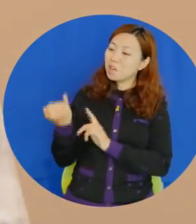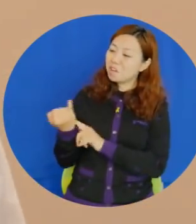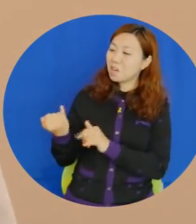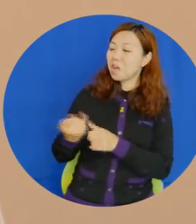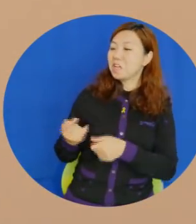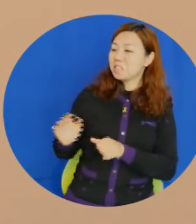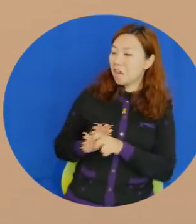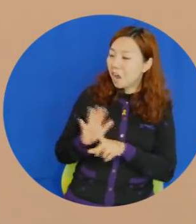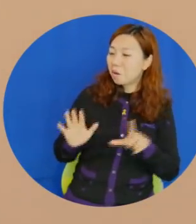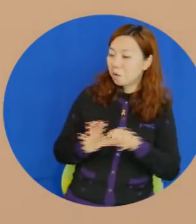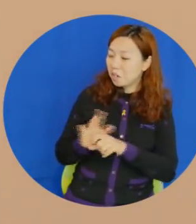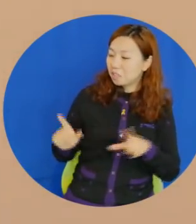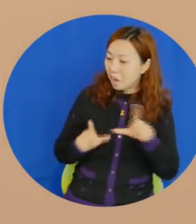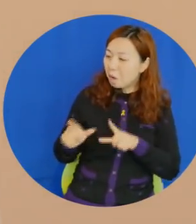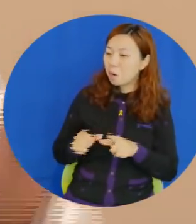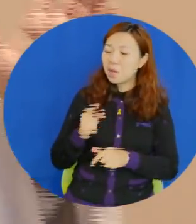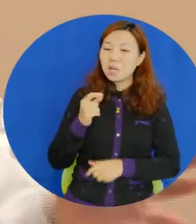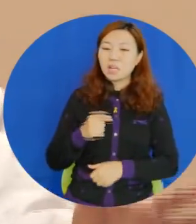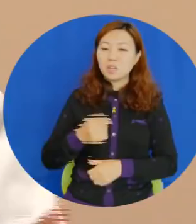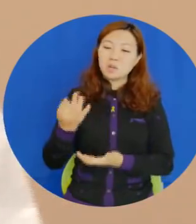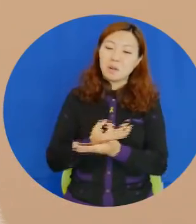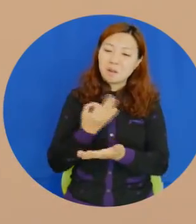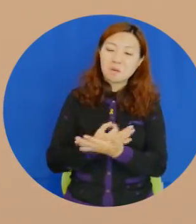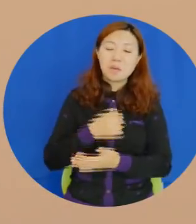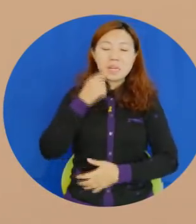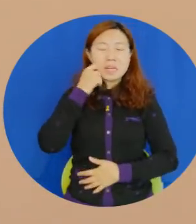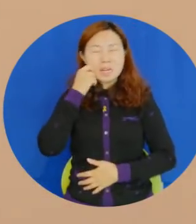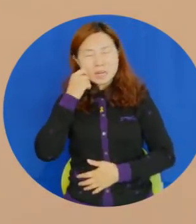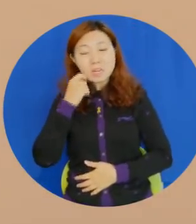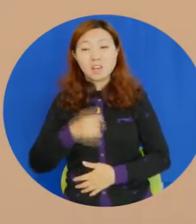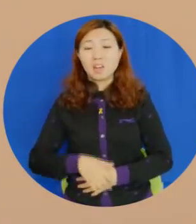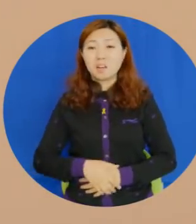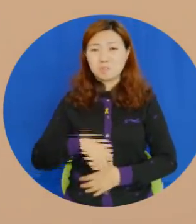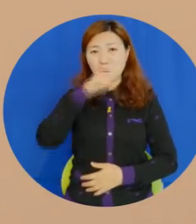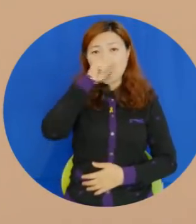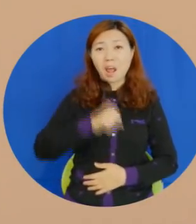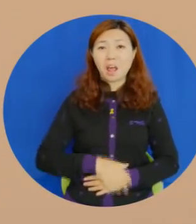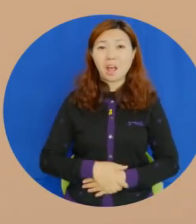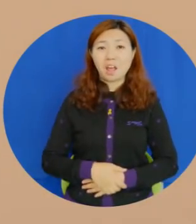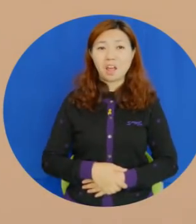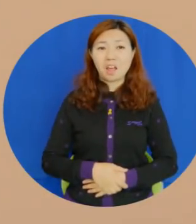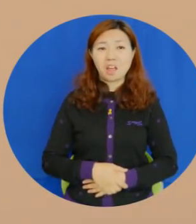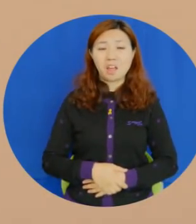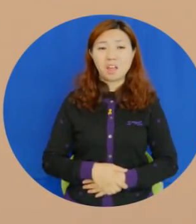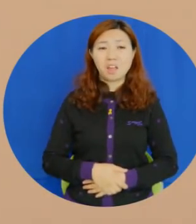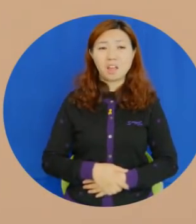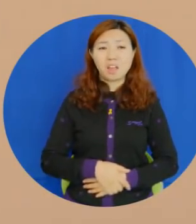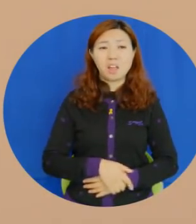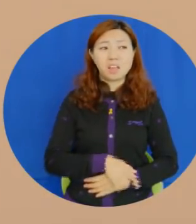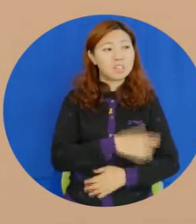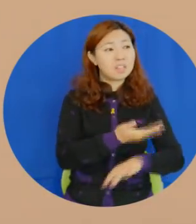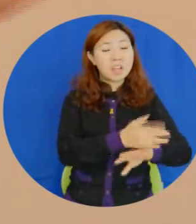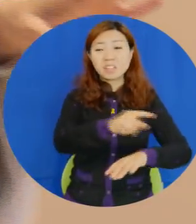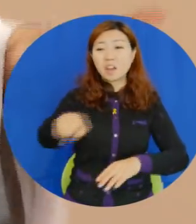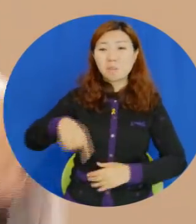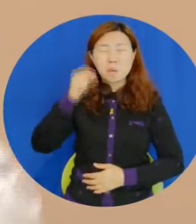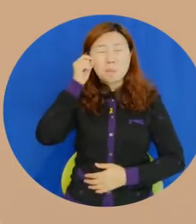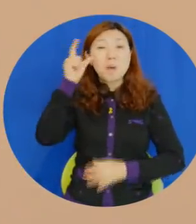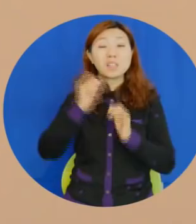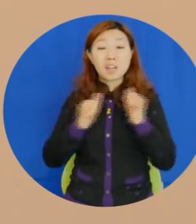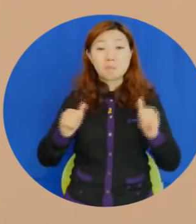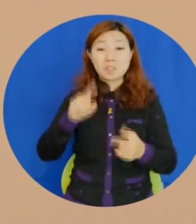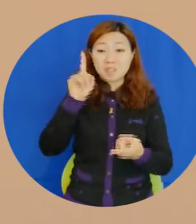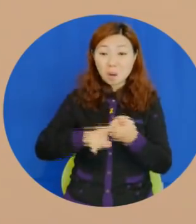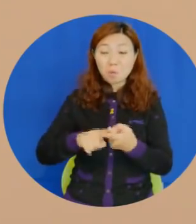이쁜 여자하고도 살고, 또 돈도 많이 벌고, 인기도 있고, 그럼 좋지. 근데 요 똑똑한 사람들이